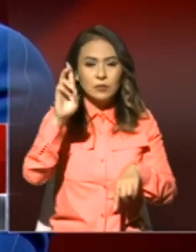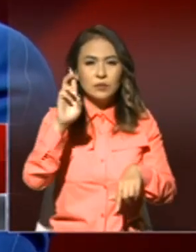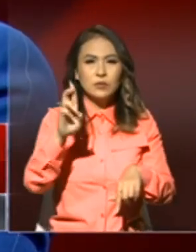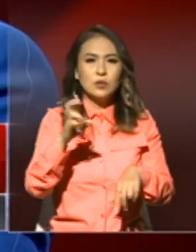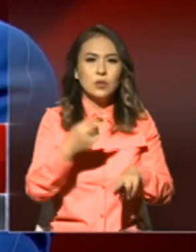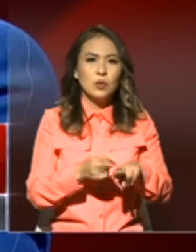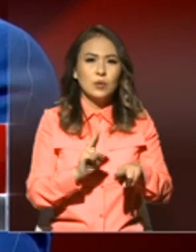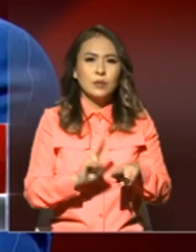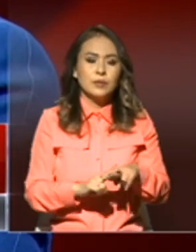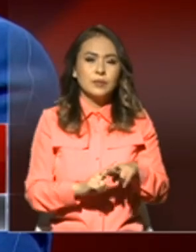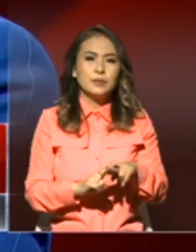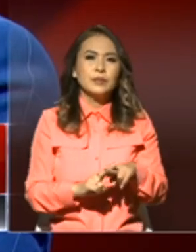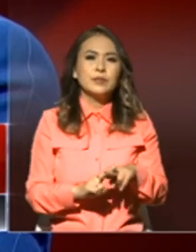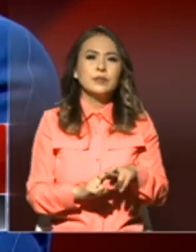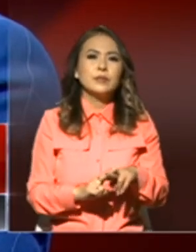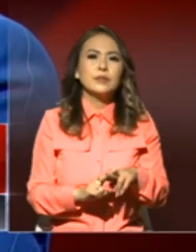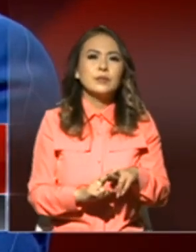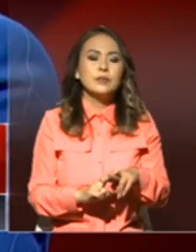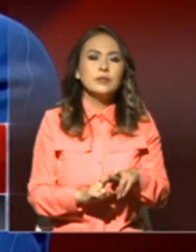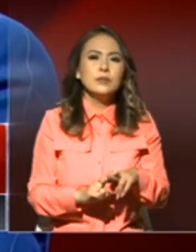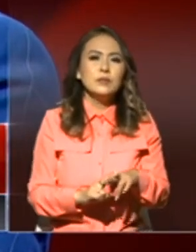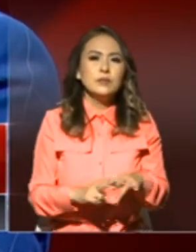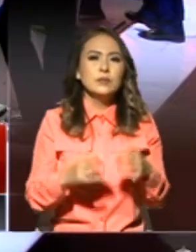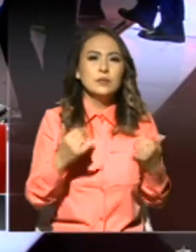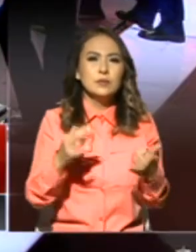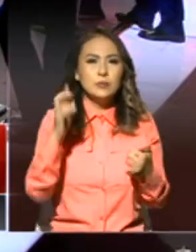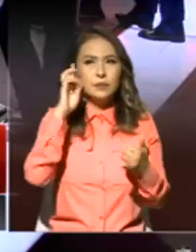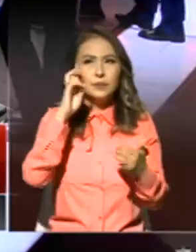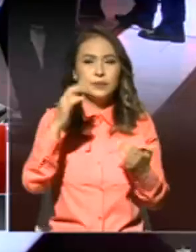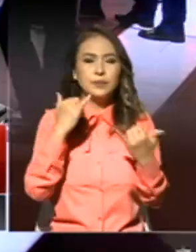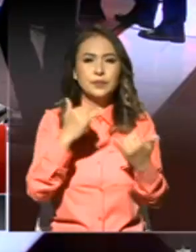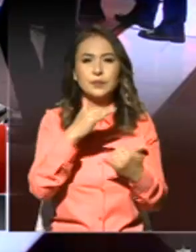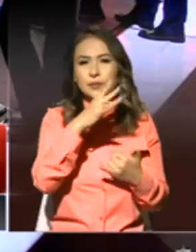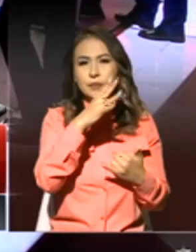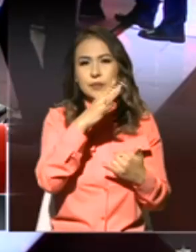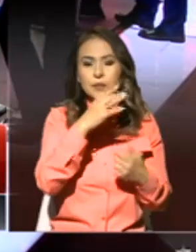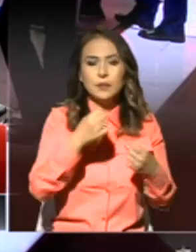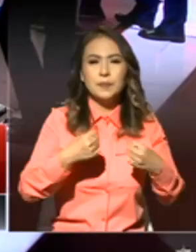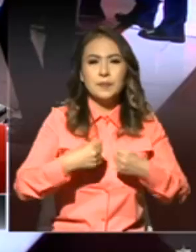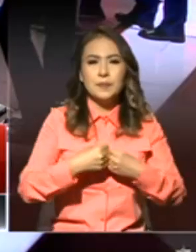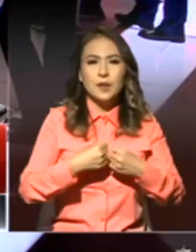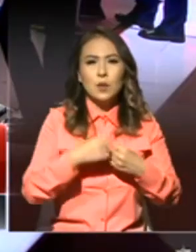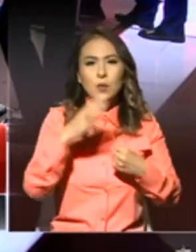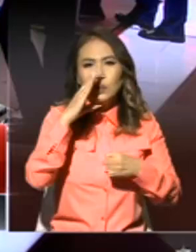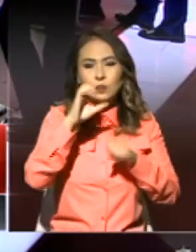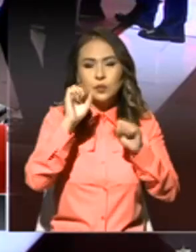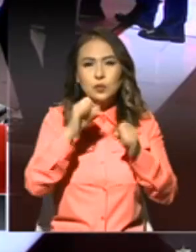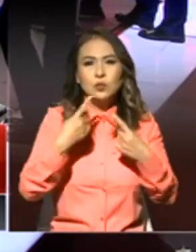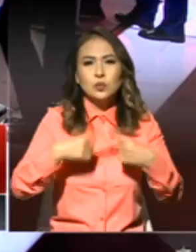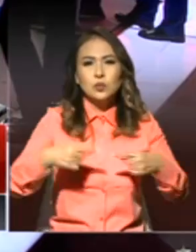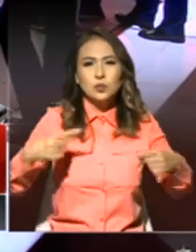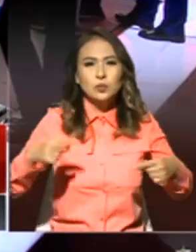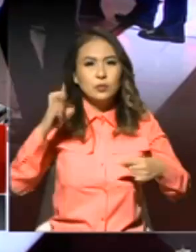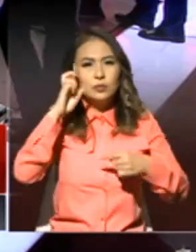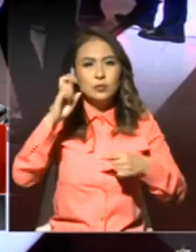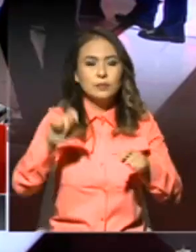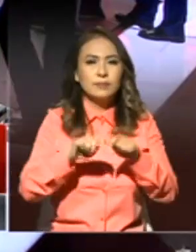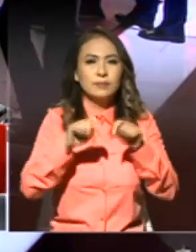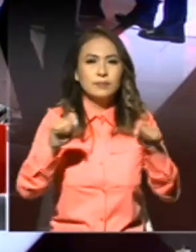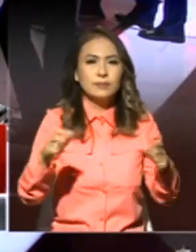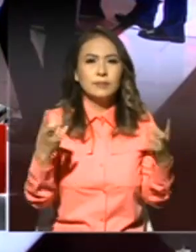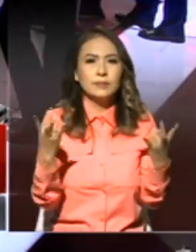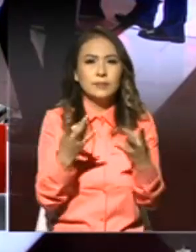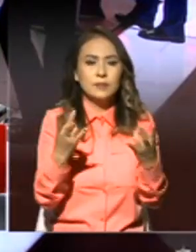біздің көкке жеткен жеріміз осы болып отыр. Сондықтан да мемлекет қазіргі уақытта бәсеке қабілетті өзге де құрылыс компанияларын құру керек. Сол